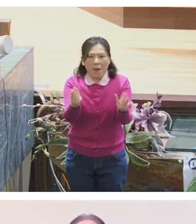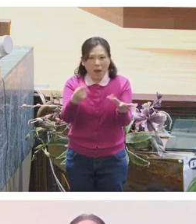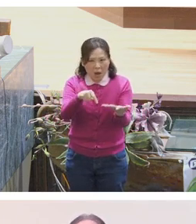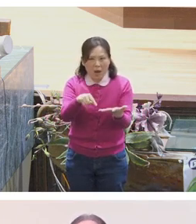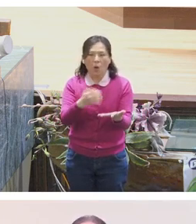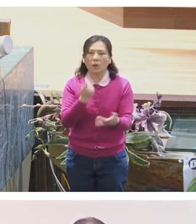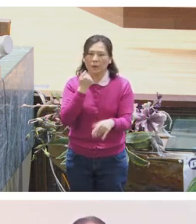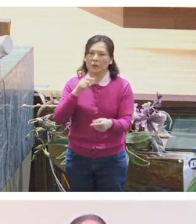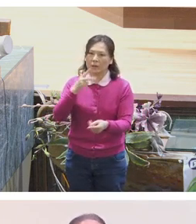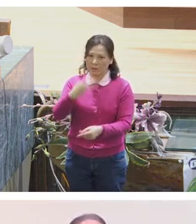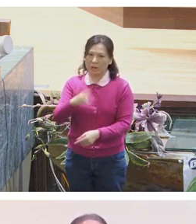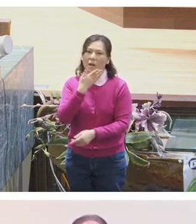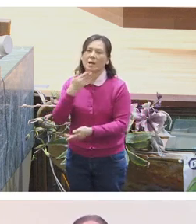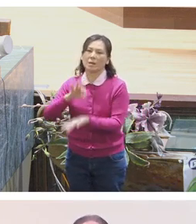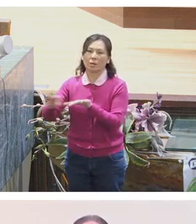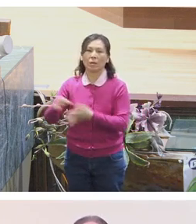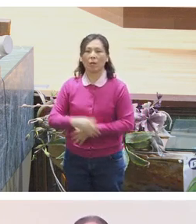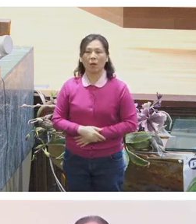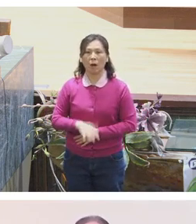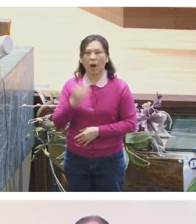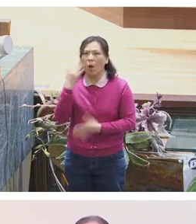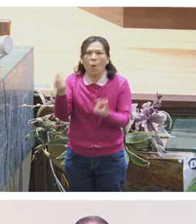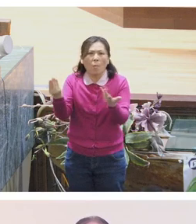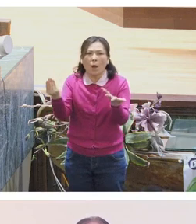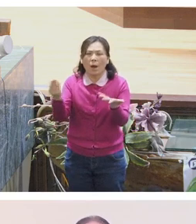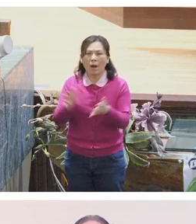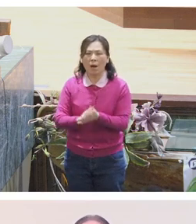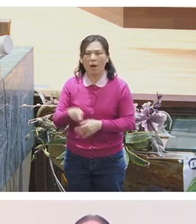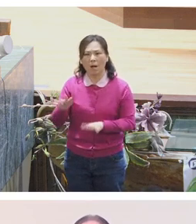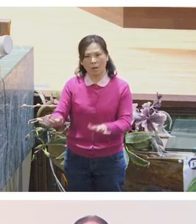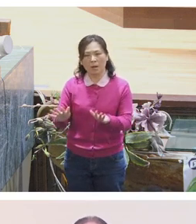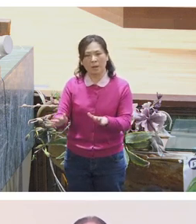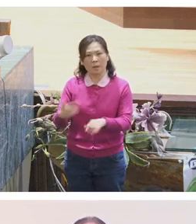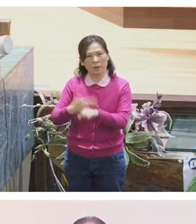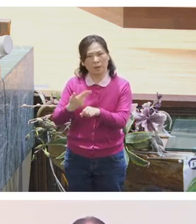用。否则我们以目前的方式，